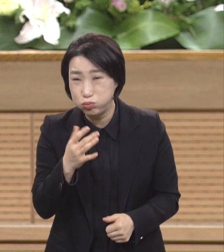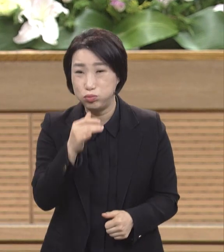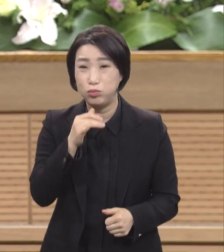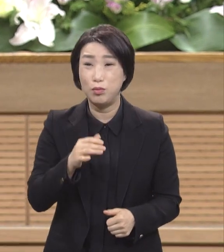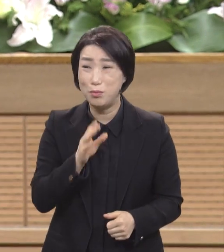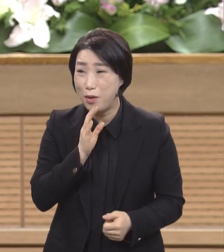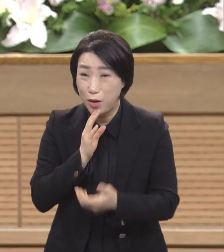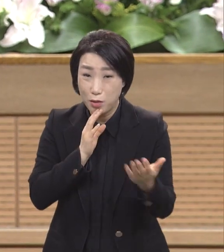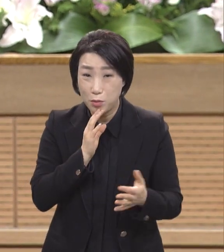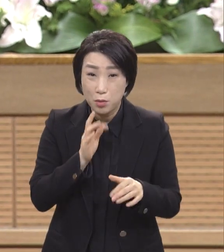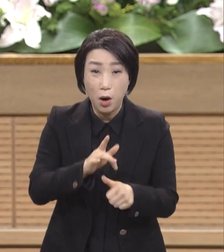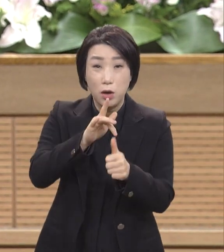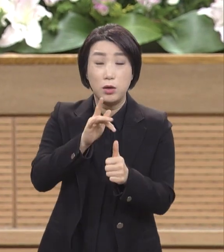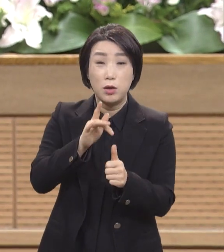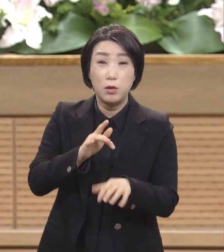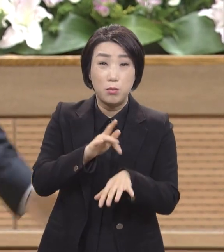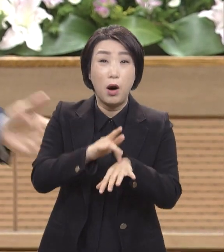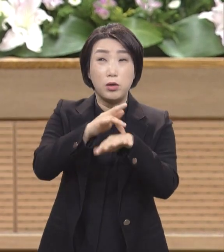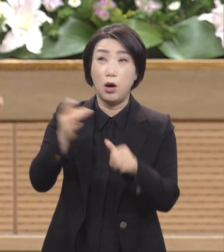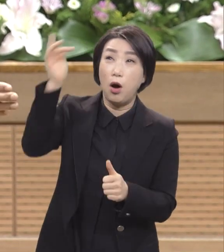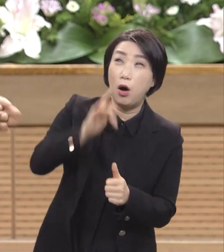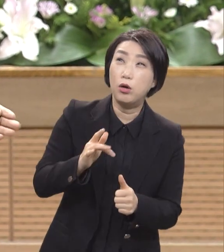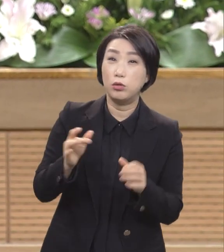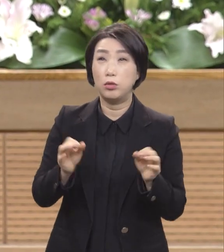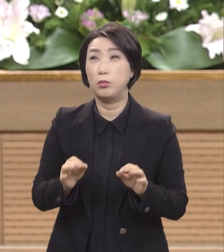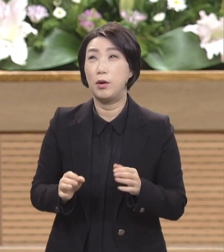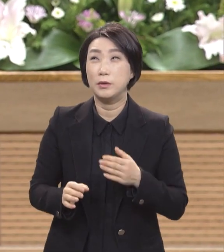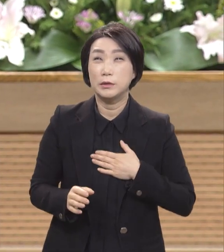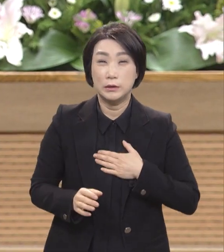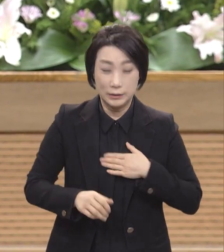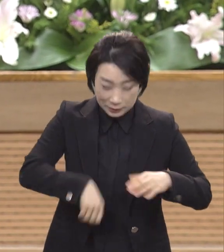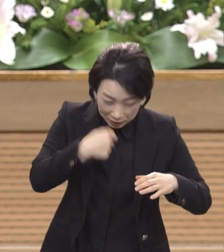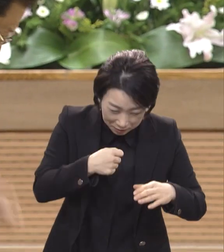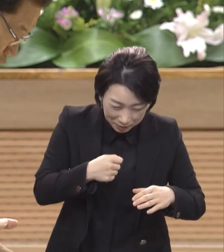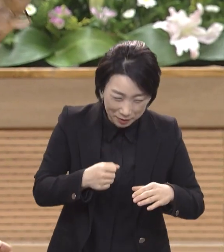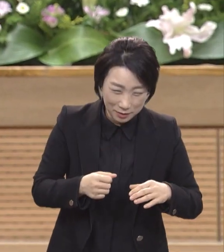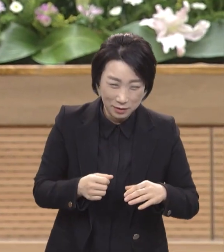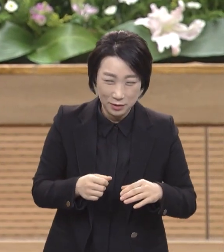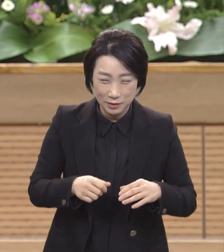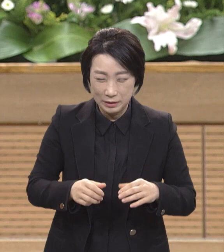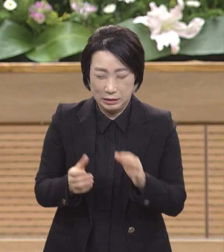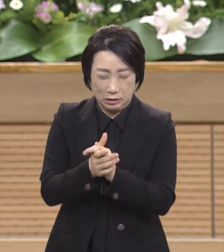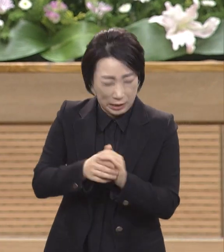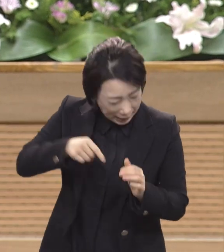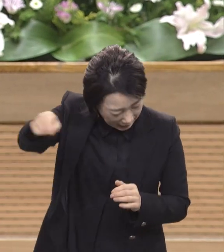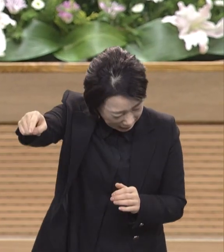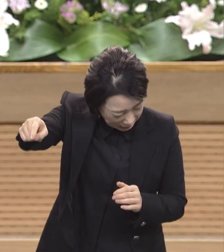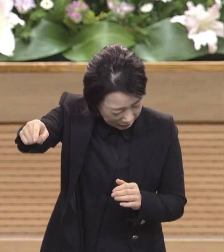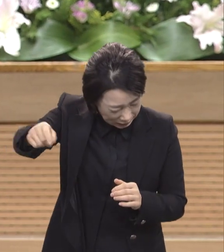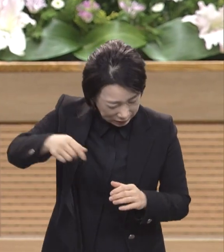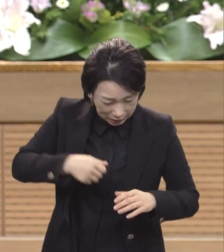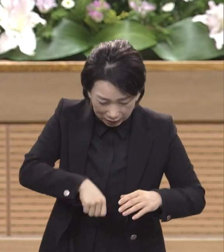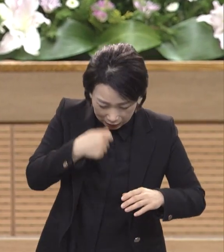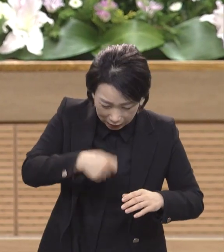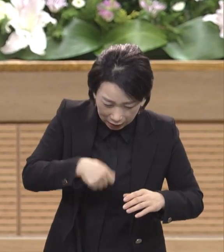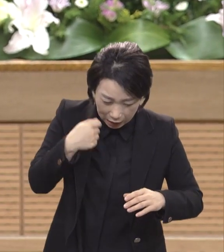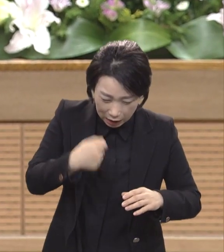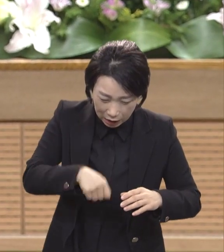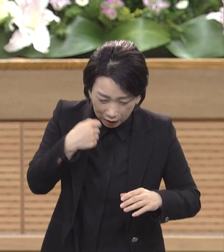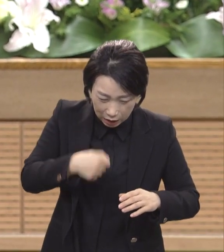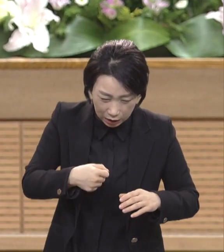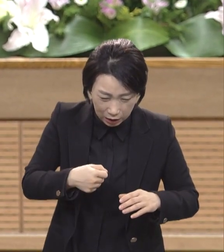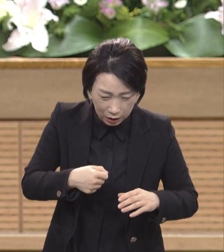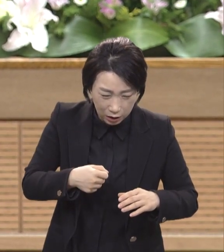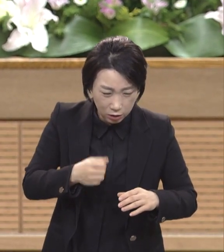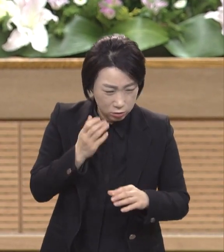응? 어느 순간에 쑥 들으면 하, 빨리 수영 먹고 기도해야지 하다가